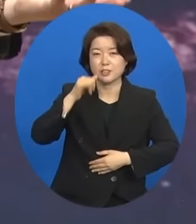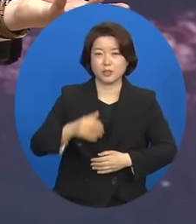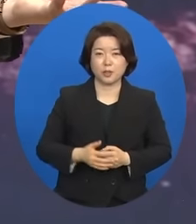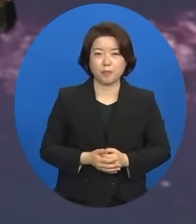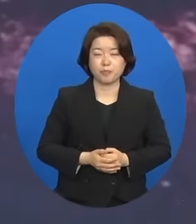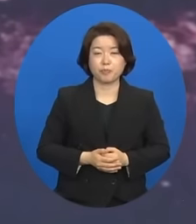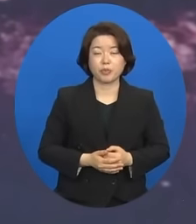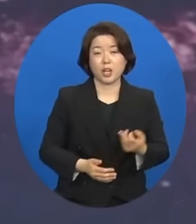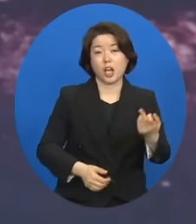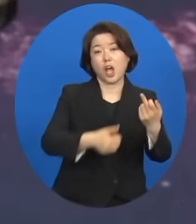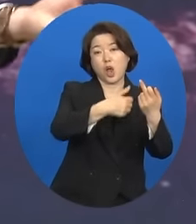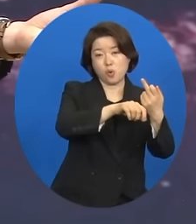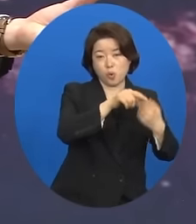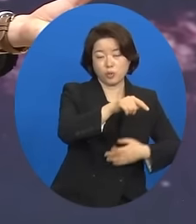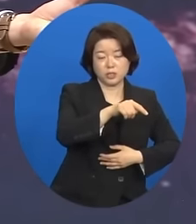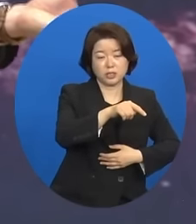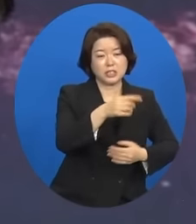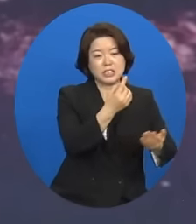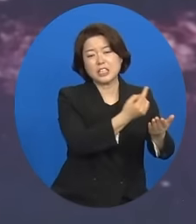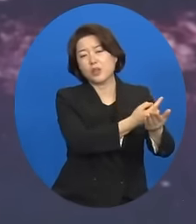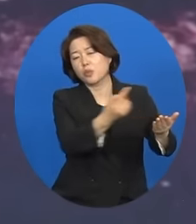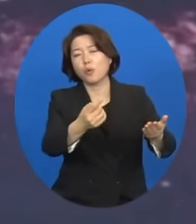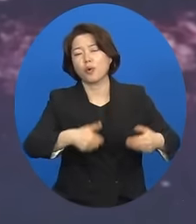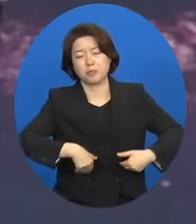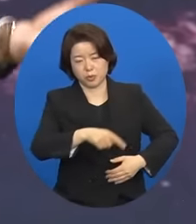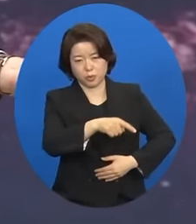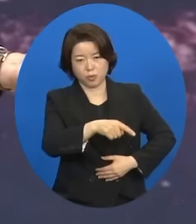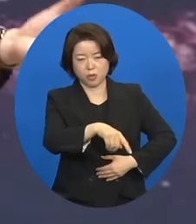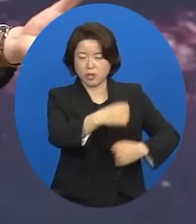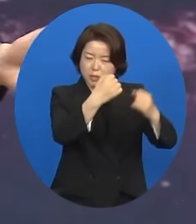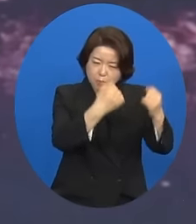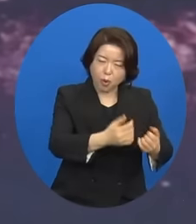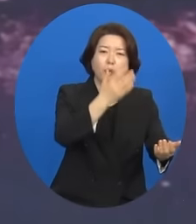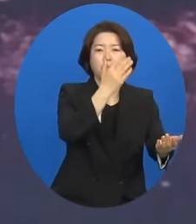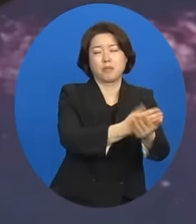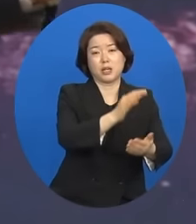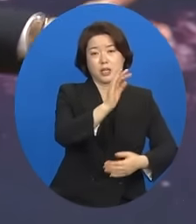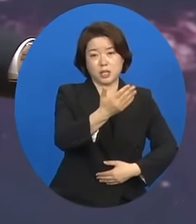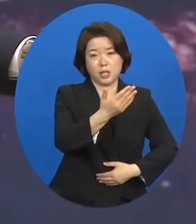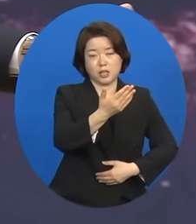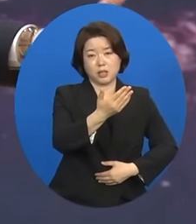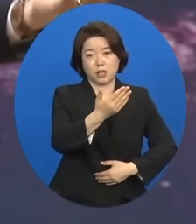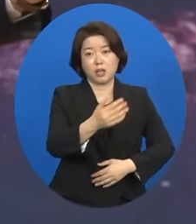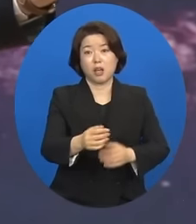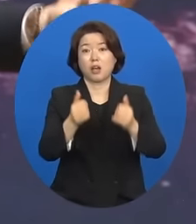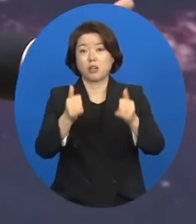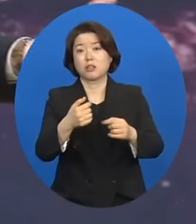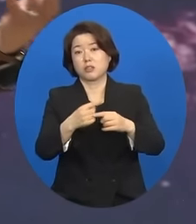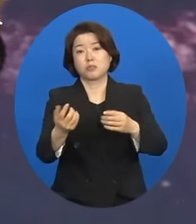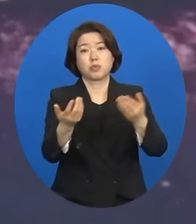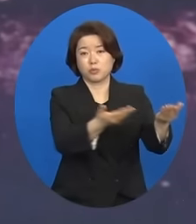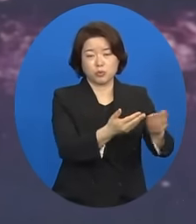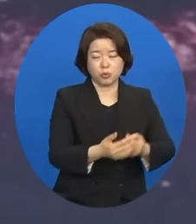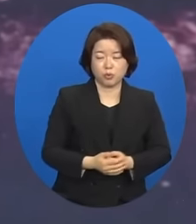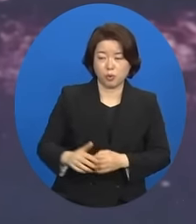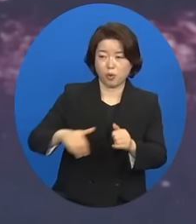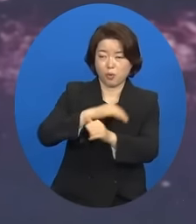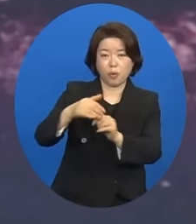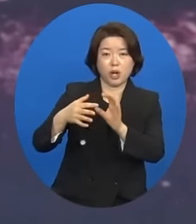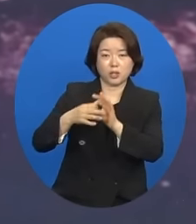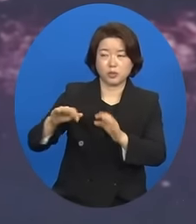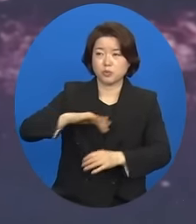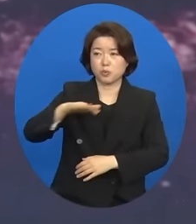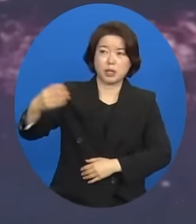왜 망했으니까 네가 거기 떠났어야 된다 머물러 있지 말았어야 된다에 대한 어떤 심판이 환경을 통해서 우리에게